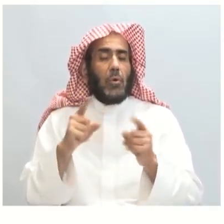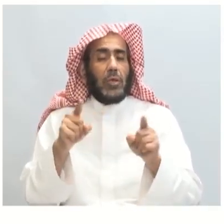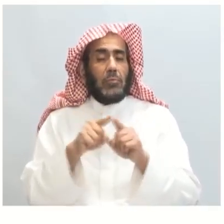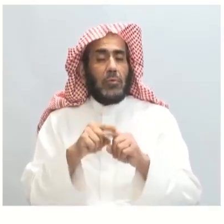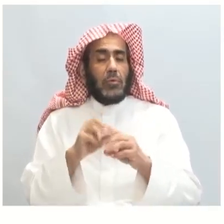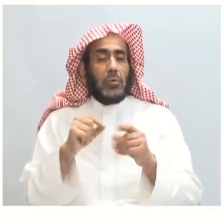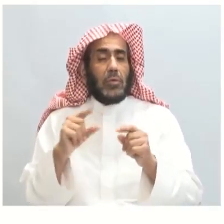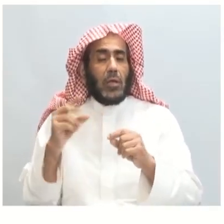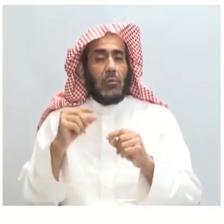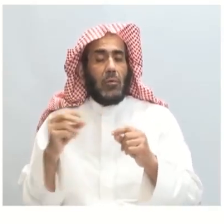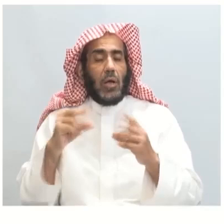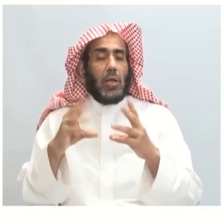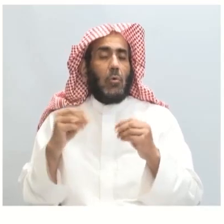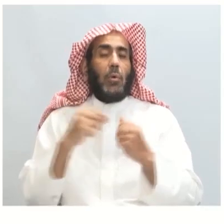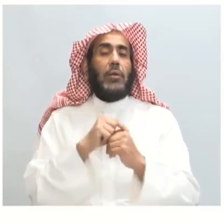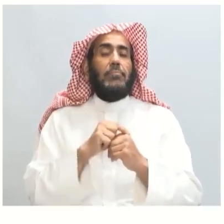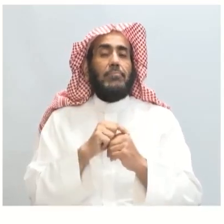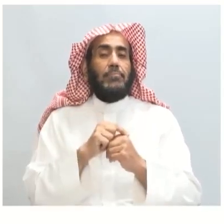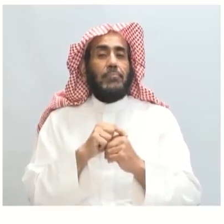يناسبها اذا كلمه ومعناها